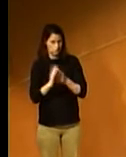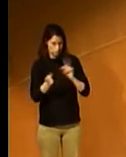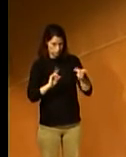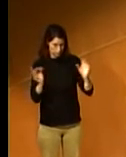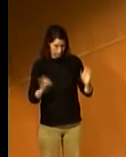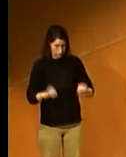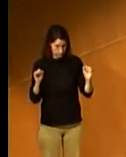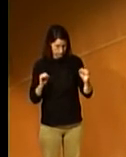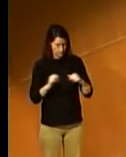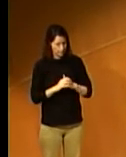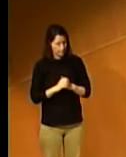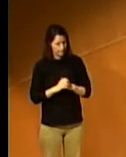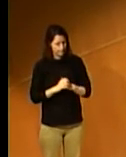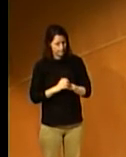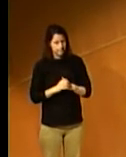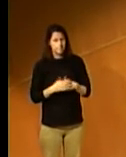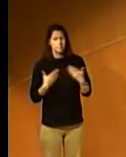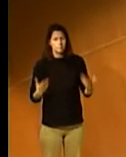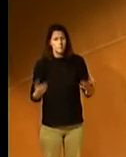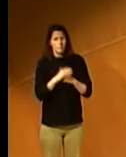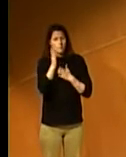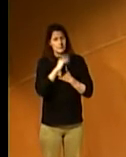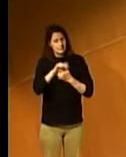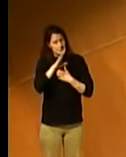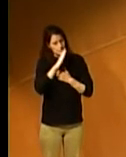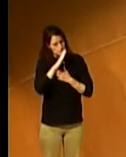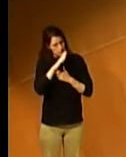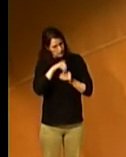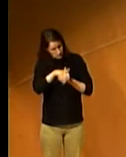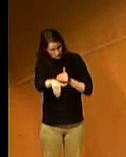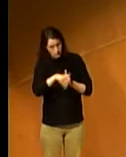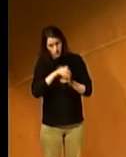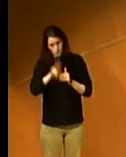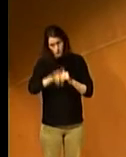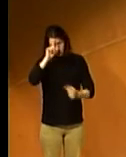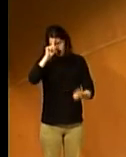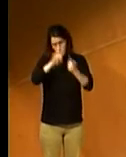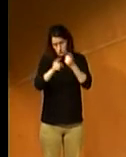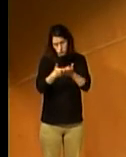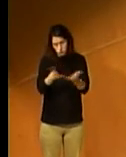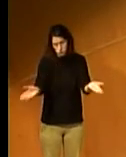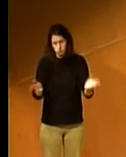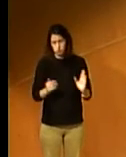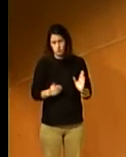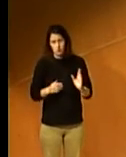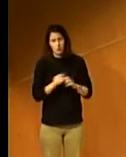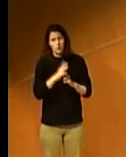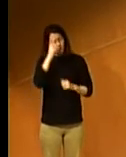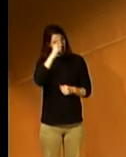Alors, cet après-midi, on poursuit un objectif assez simple. Je pense que ce